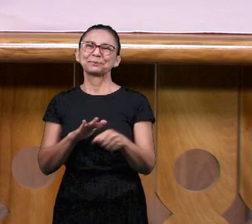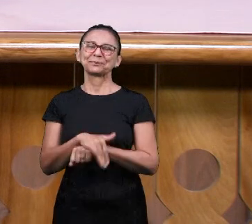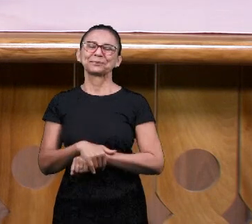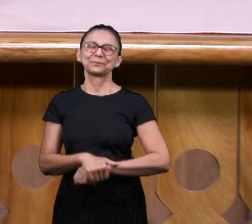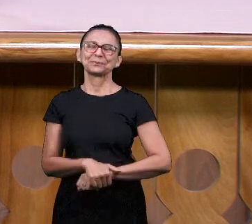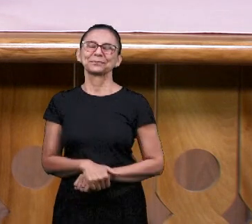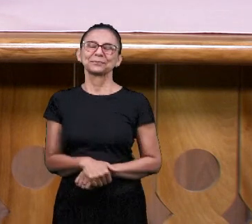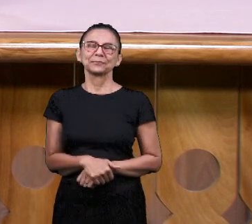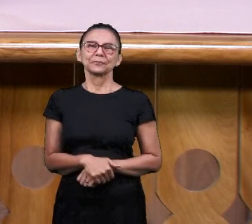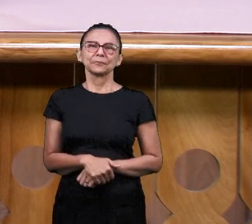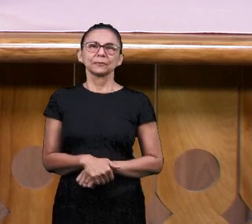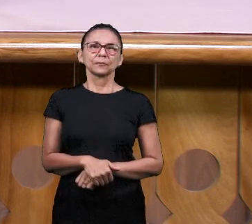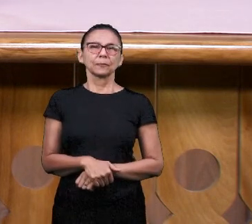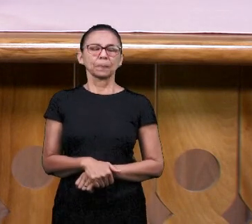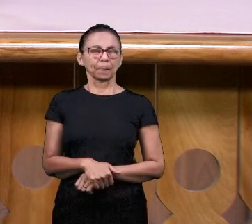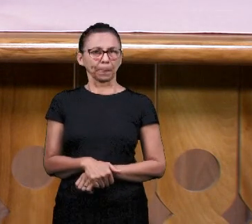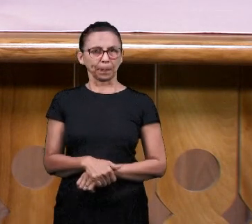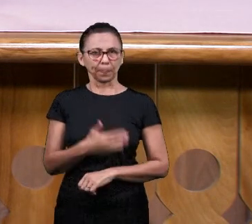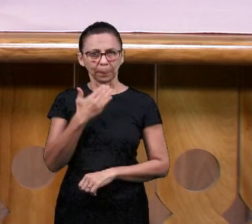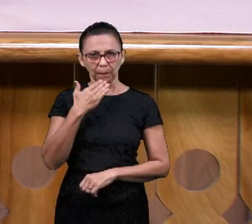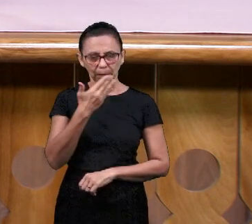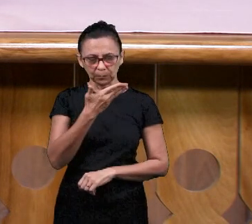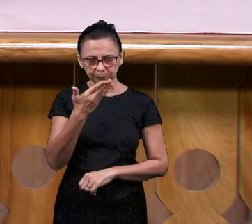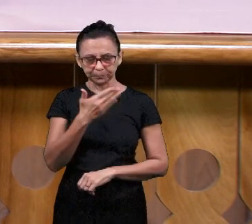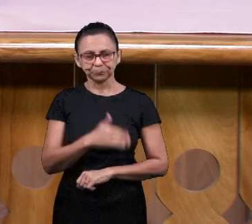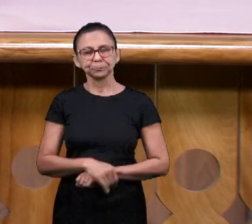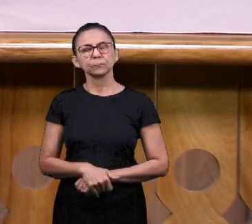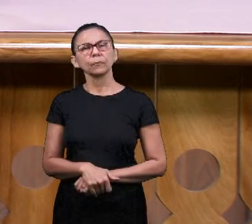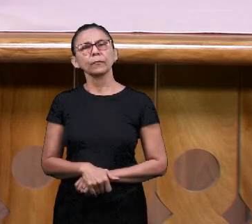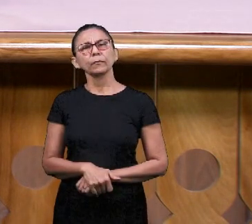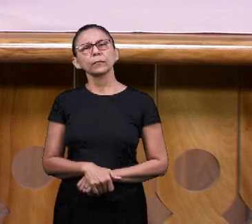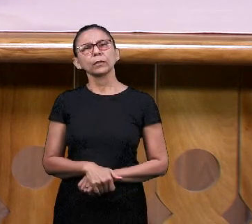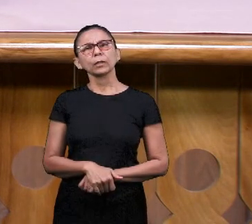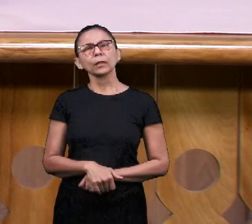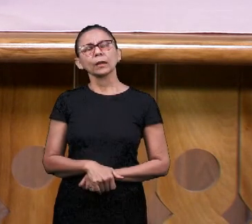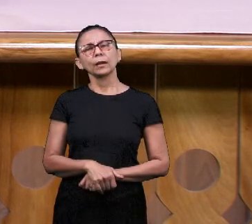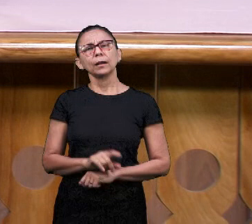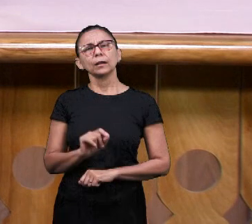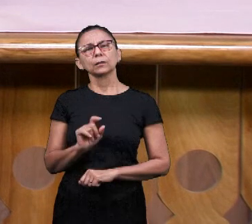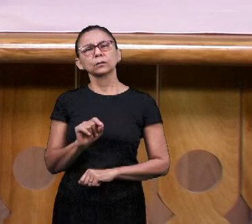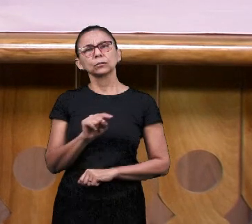Nous demandons aux frères et sœurs, nous voulons faire une demande qui vous